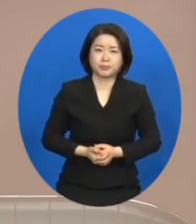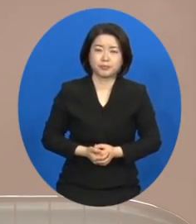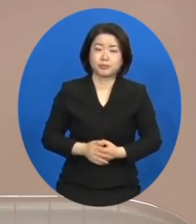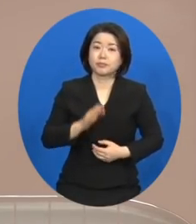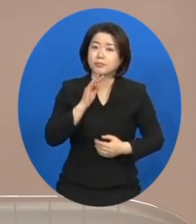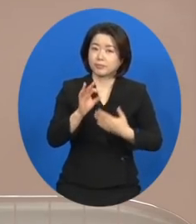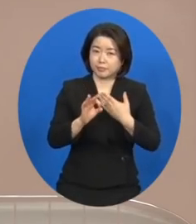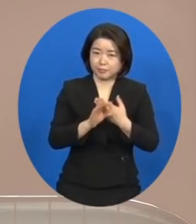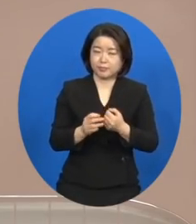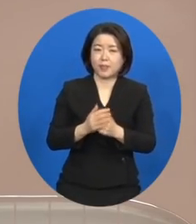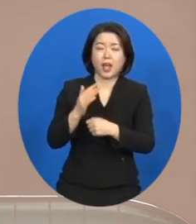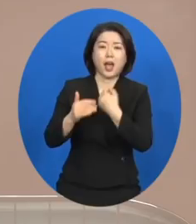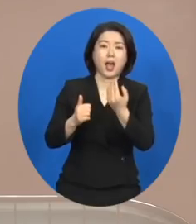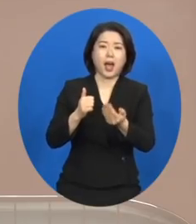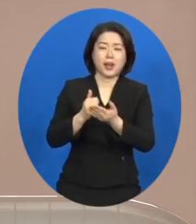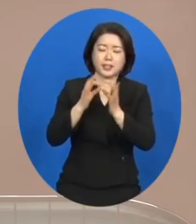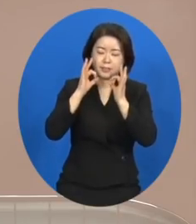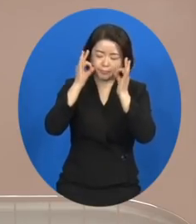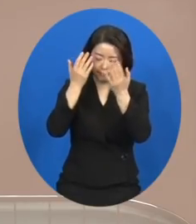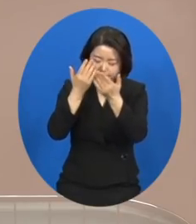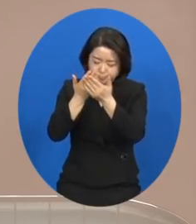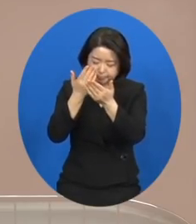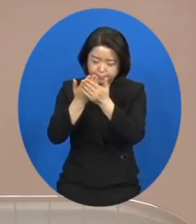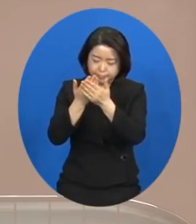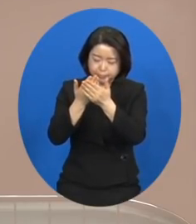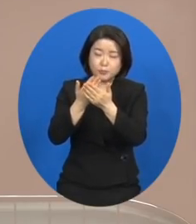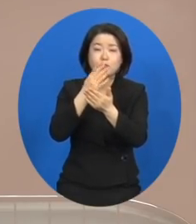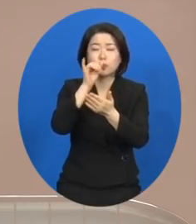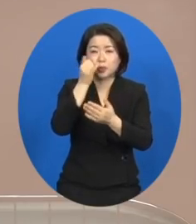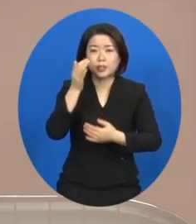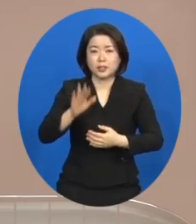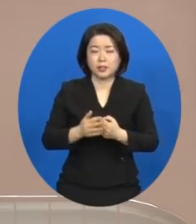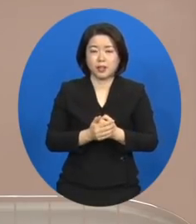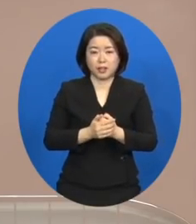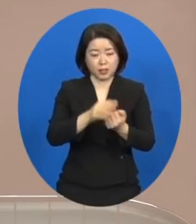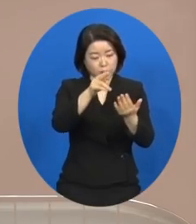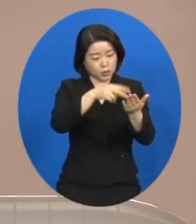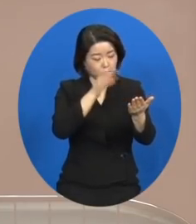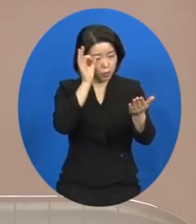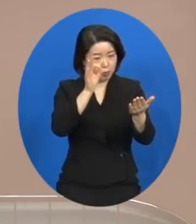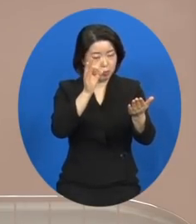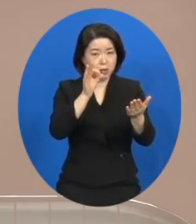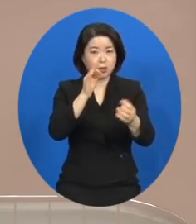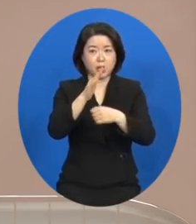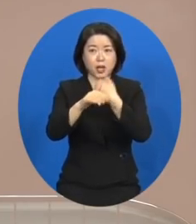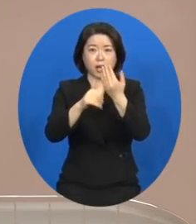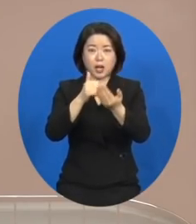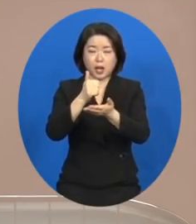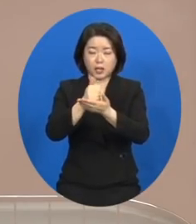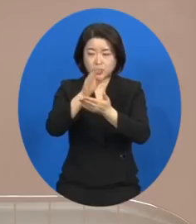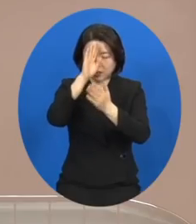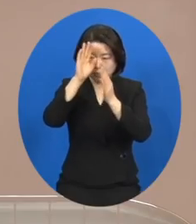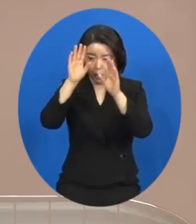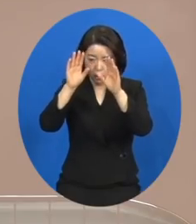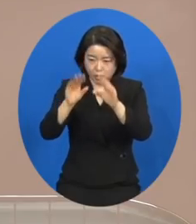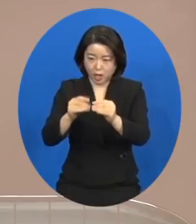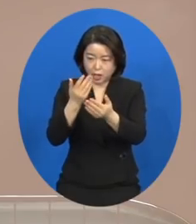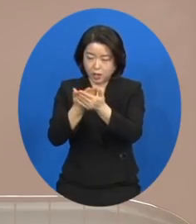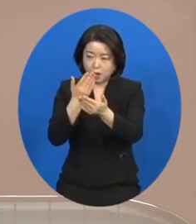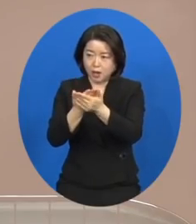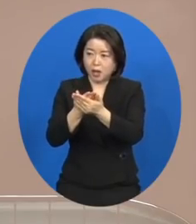그러면 하나님께 간구할 법도 한데 이상하게 읽어보면 한 번도 병을 낫게 달라는 간구를 하지